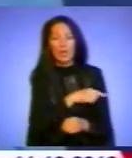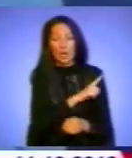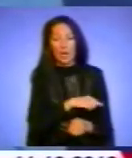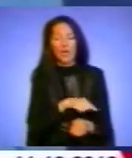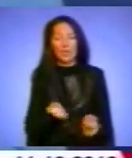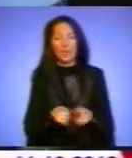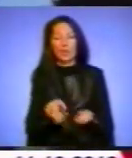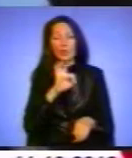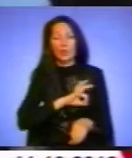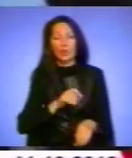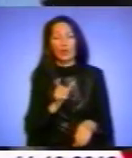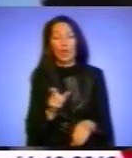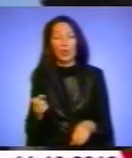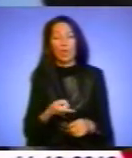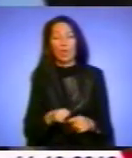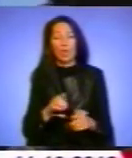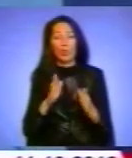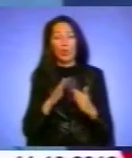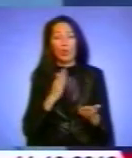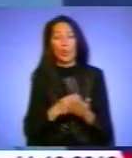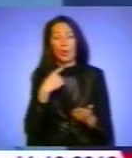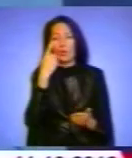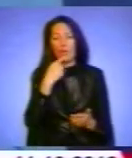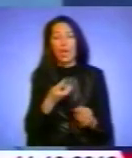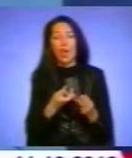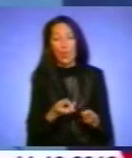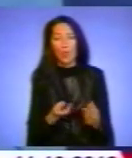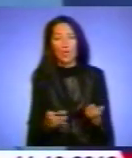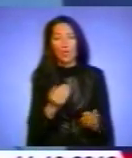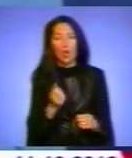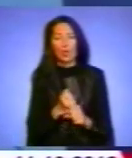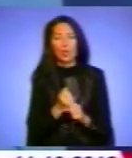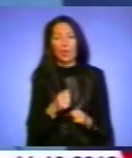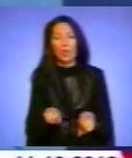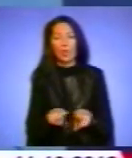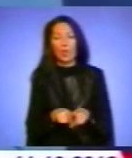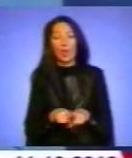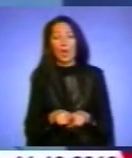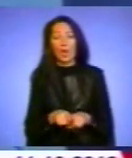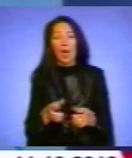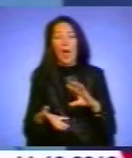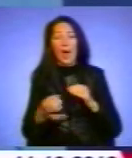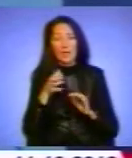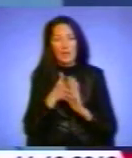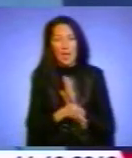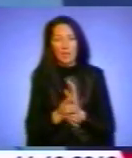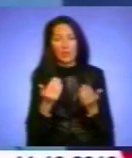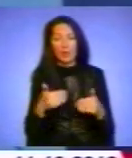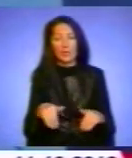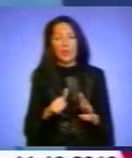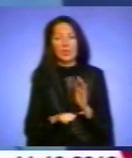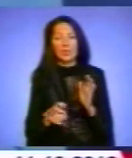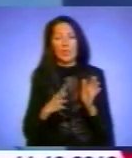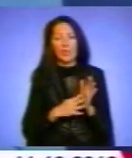будинку встановлене індивідуальне опалення. Якщо зробити такий моніторинг-аналіз, то вже в 69